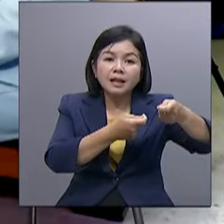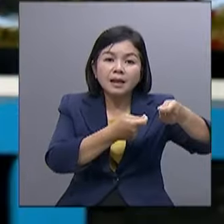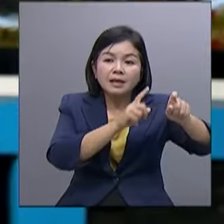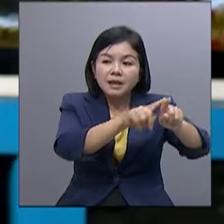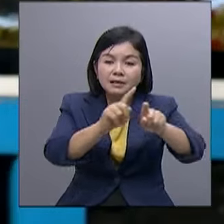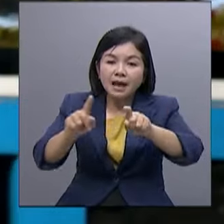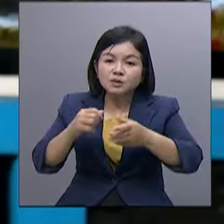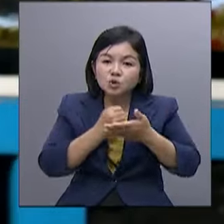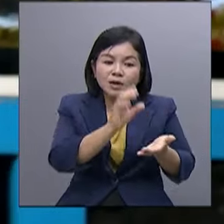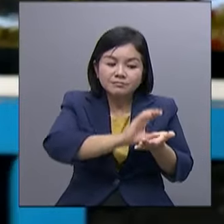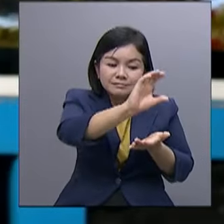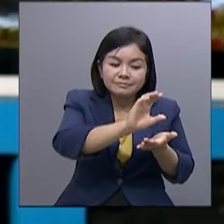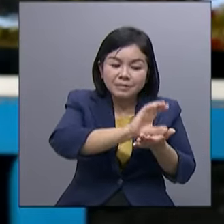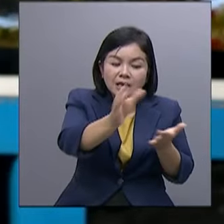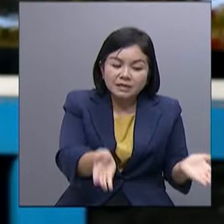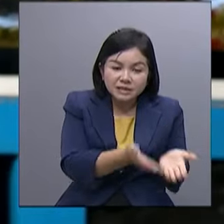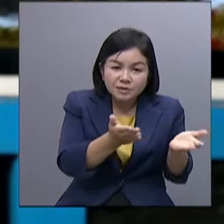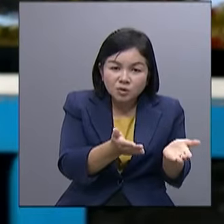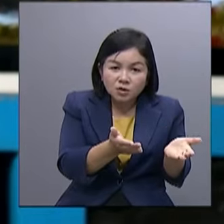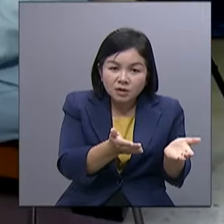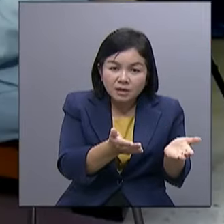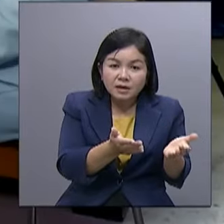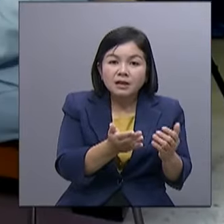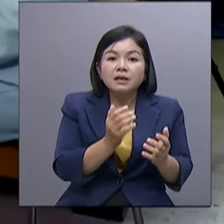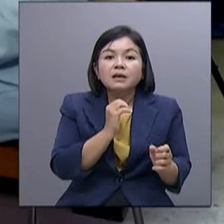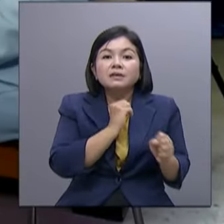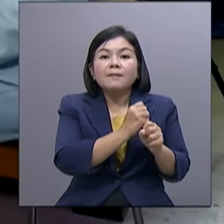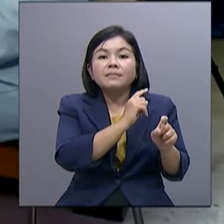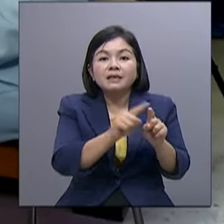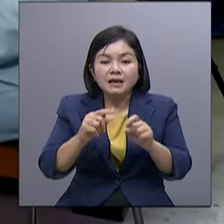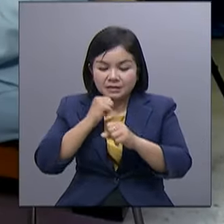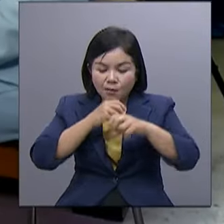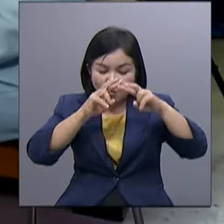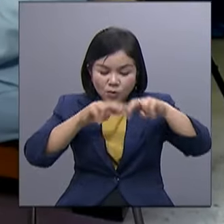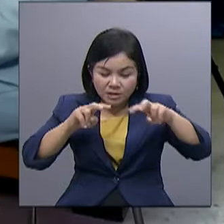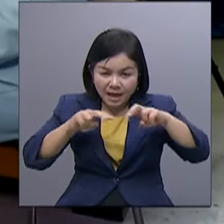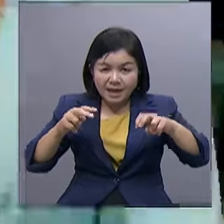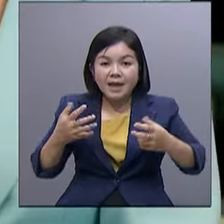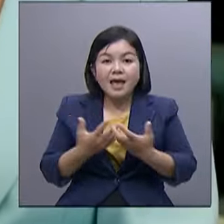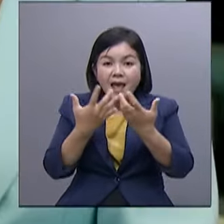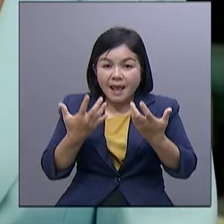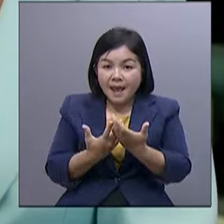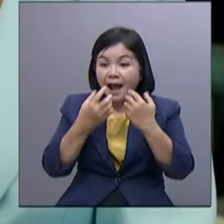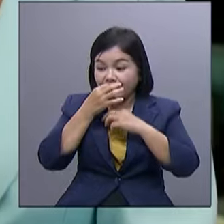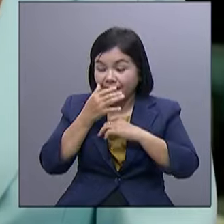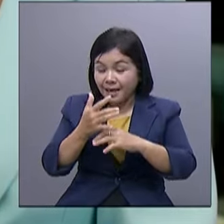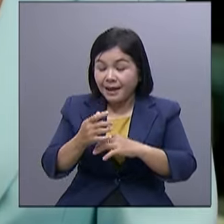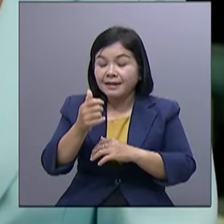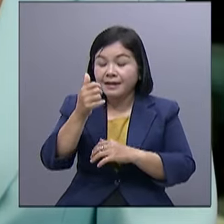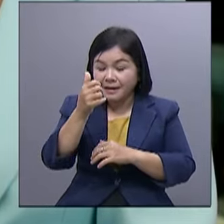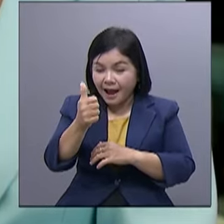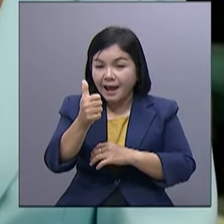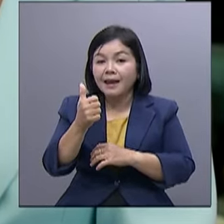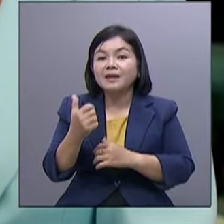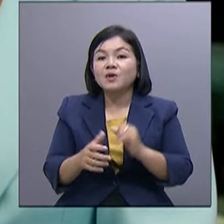อันสุอยู่ครับเราก็เลยสามาสร้างหน่วยวิจัยหญทะเลต้านโลกร้อนGlobal